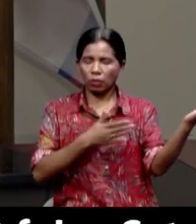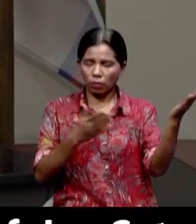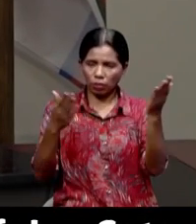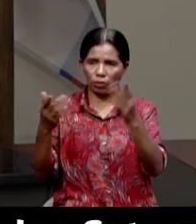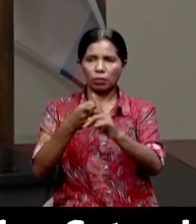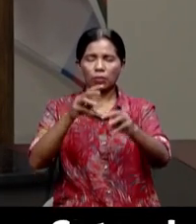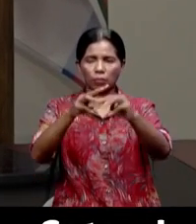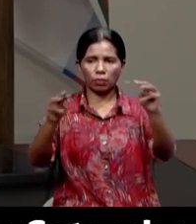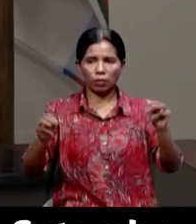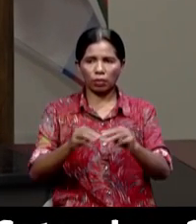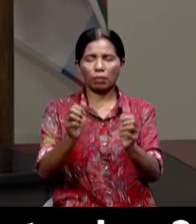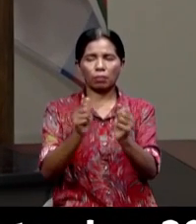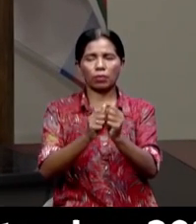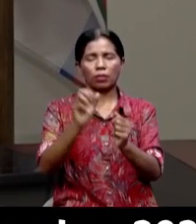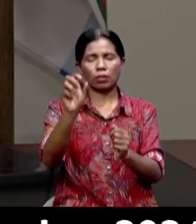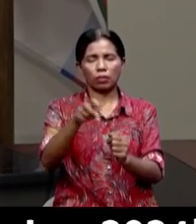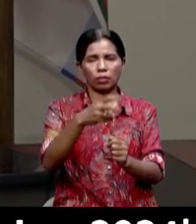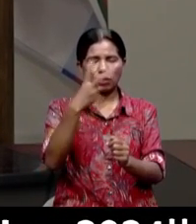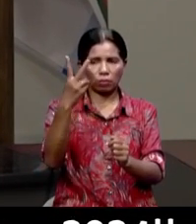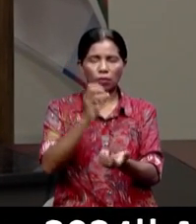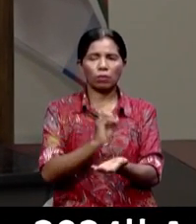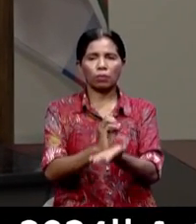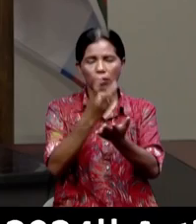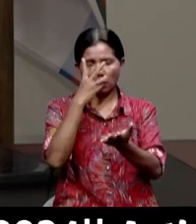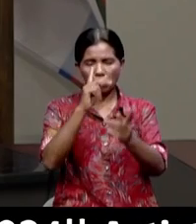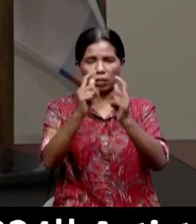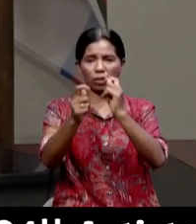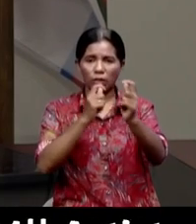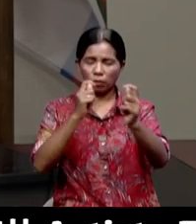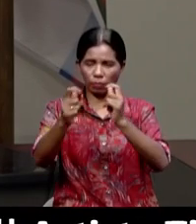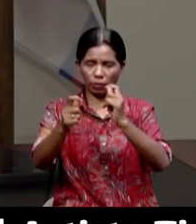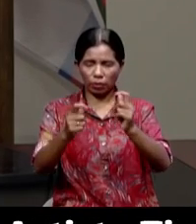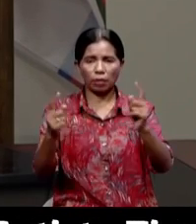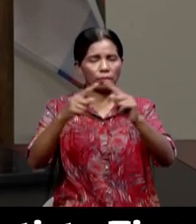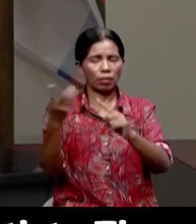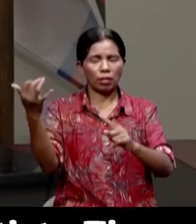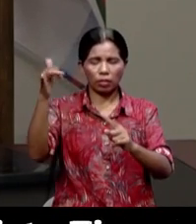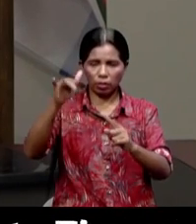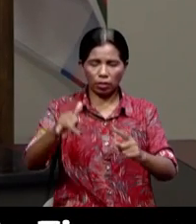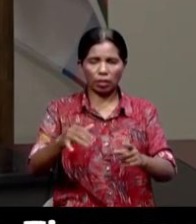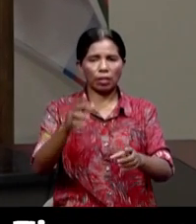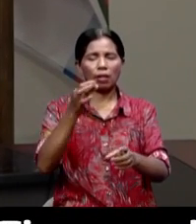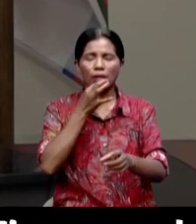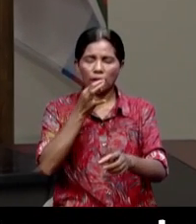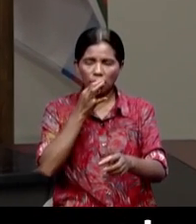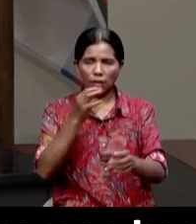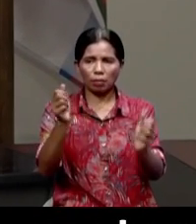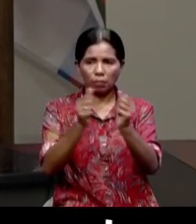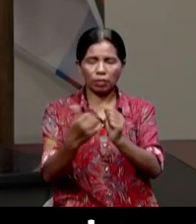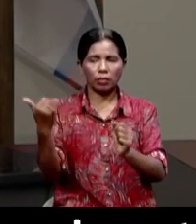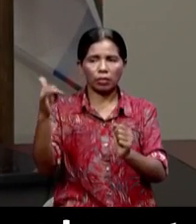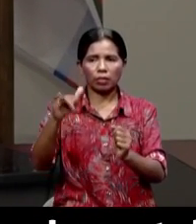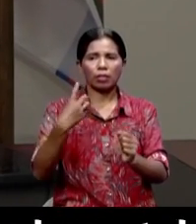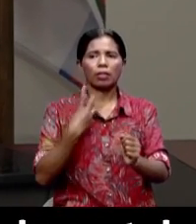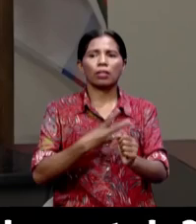usi municipis sa nursi rua raiwa, atu hari transportes, pasir hari combustíveis, vamos acompanhar se durante né